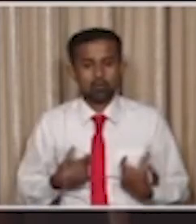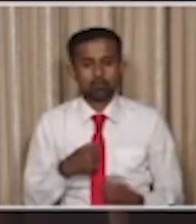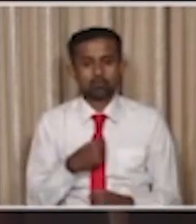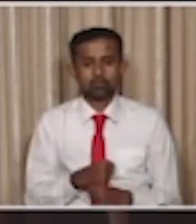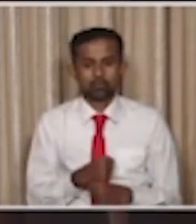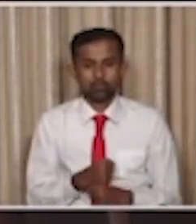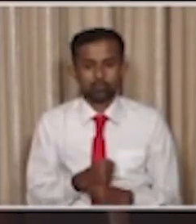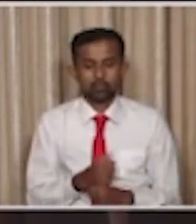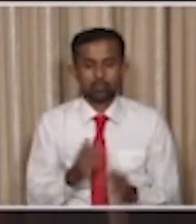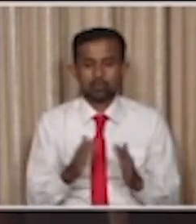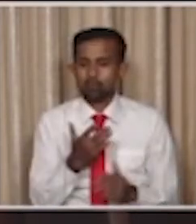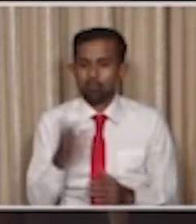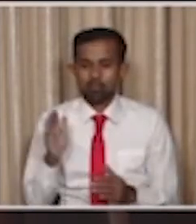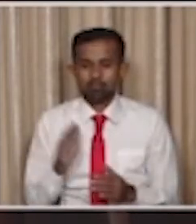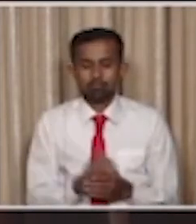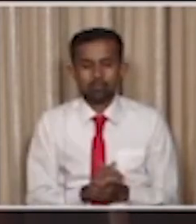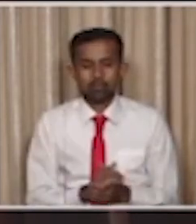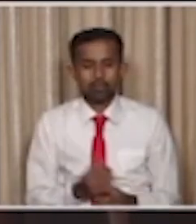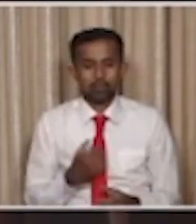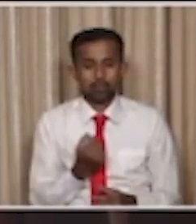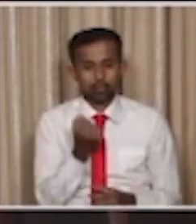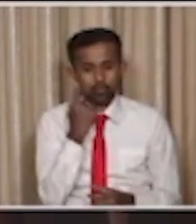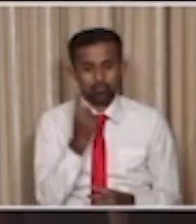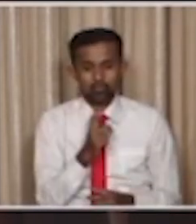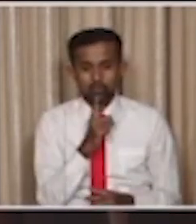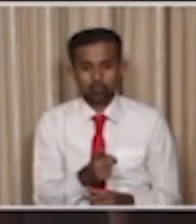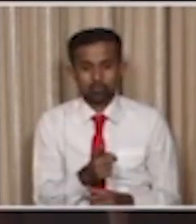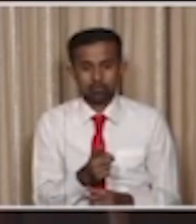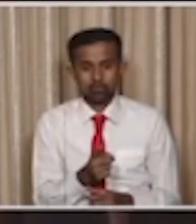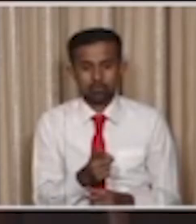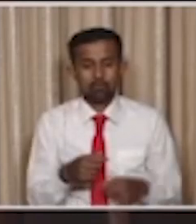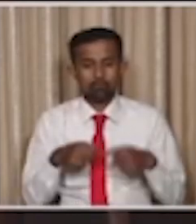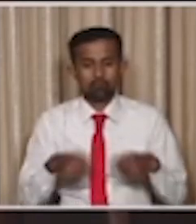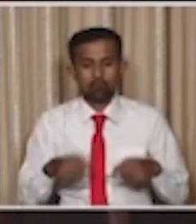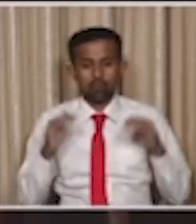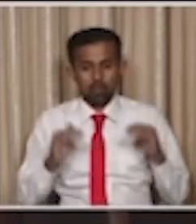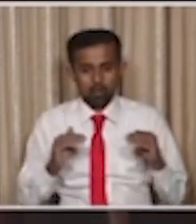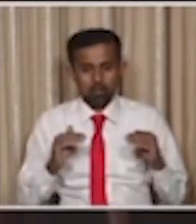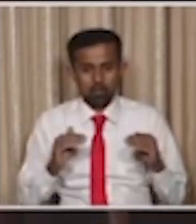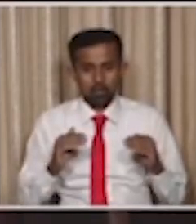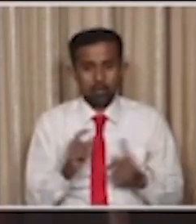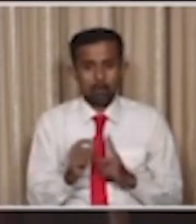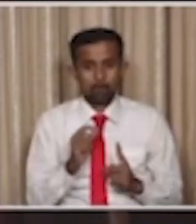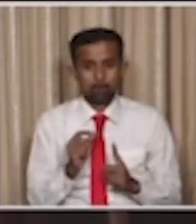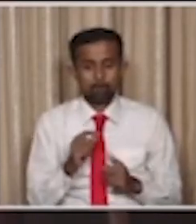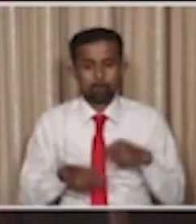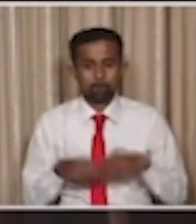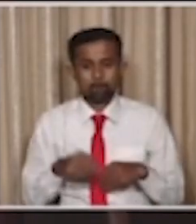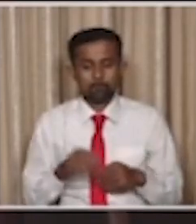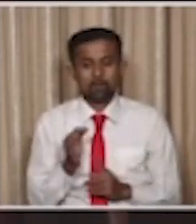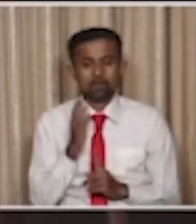ආණ්ඩුව ගෙදර යවන්න. ඒකෙන් හින්දා අපි යෝජනා කරනවා කරුණා කරලා වියදම අඩු කරගන්න පාර්ලිමේන්තු